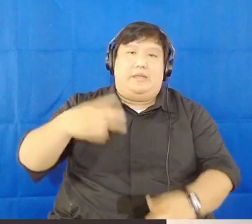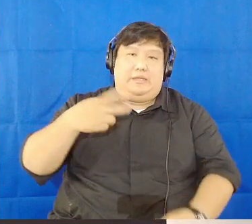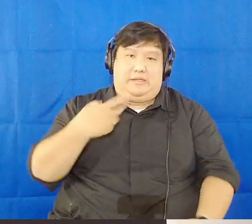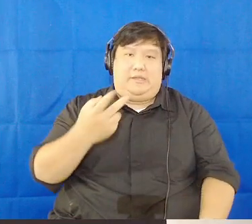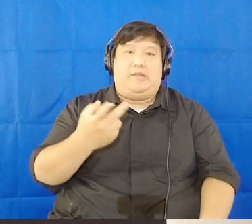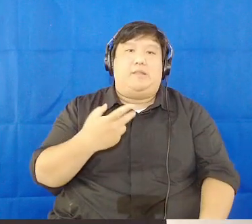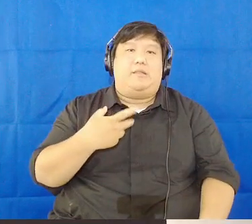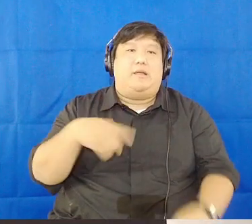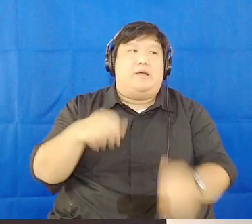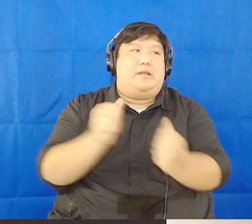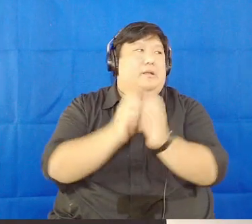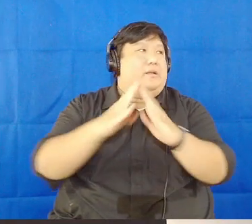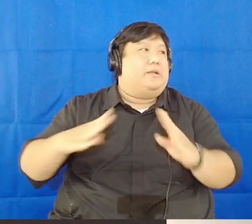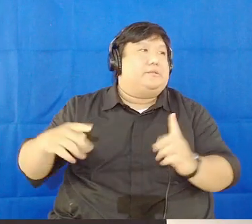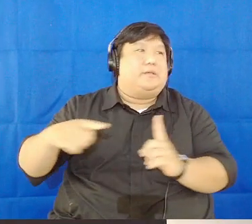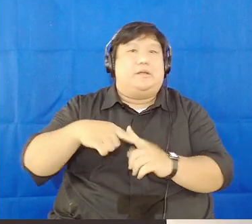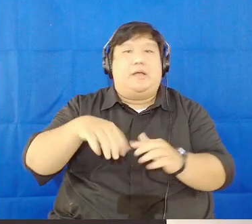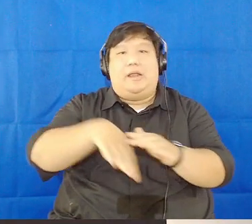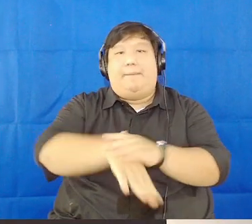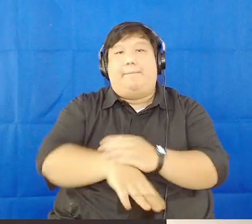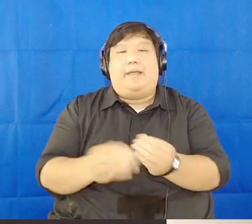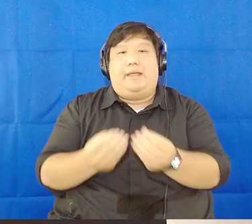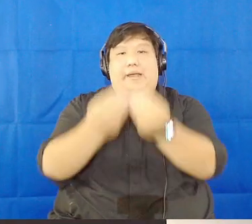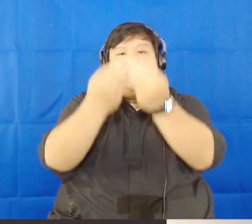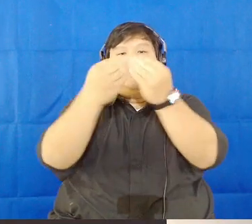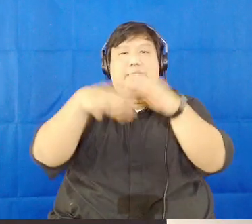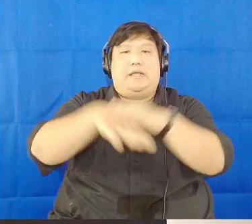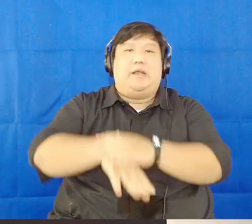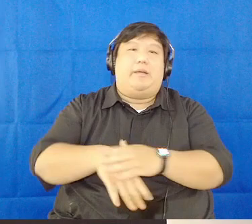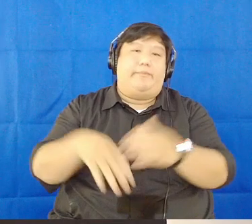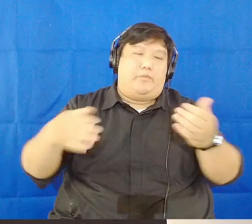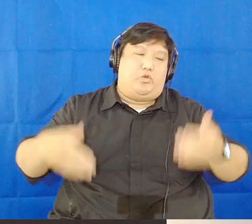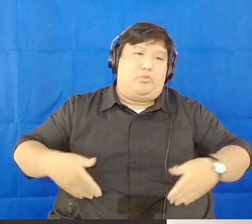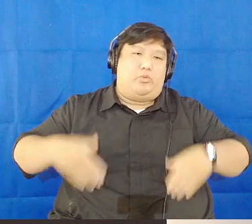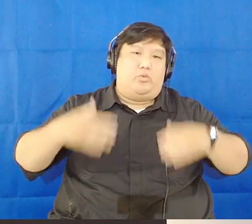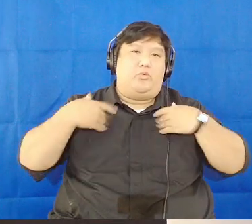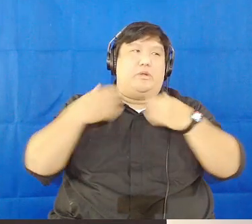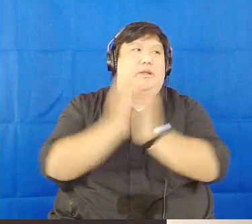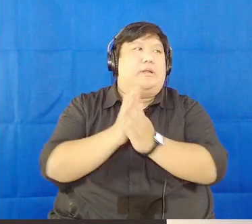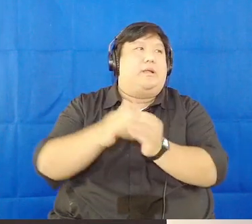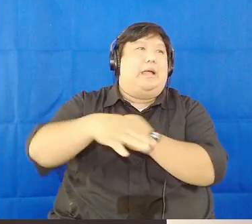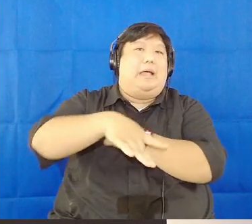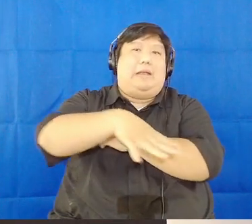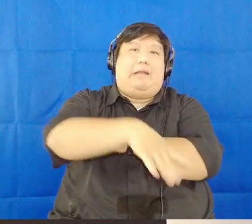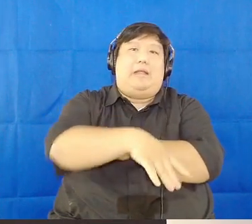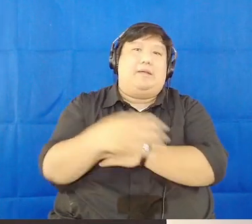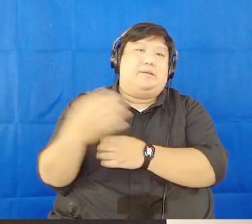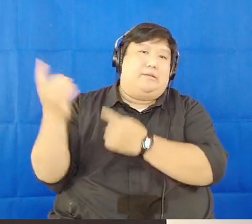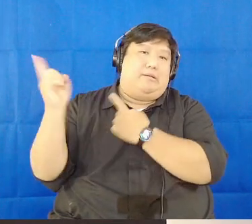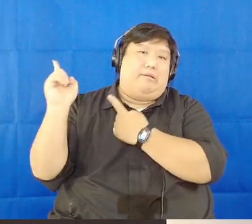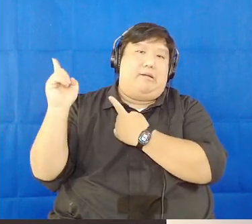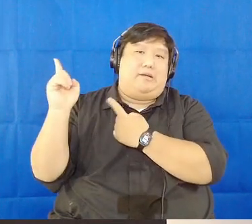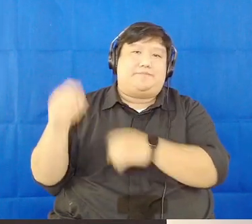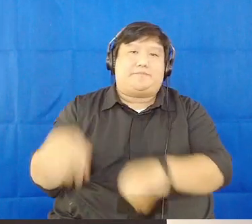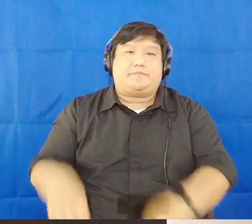dalam perayaan Ekaristi, dalam tubuh dan darahnya. Yang dalam bacaan hari ini, tubuh dan